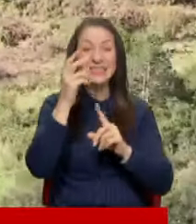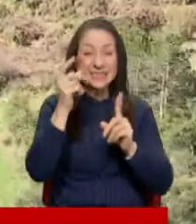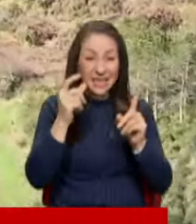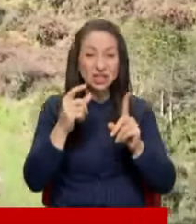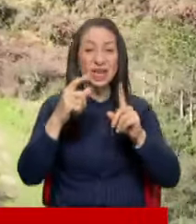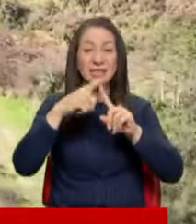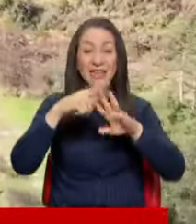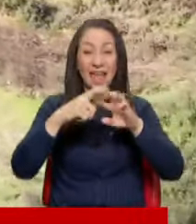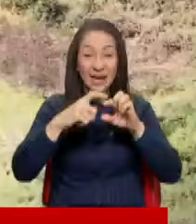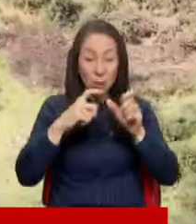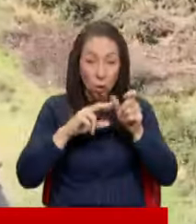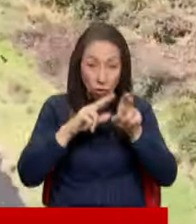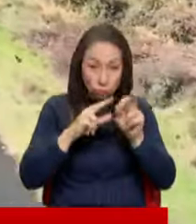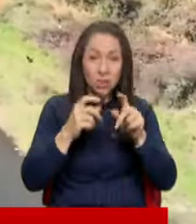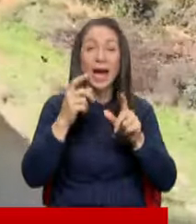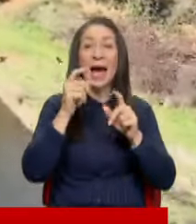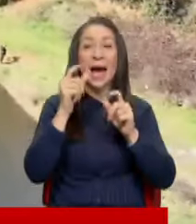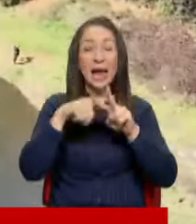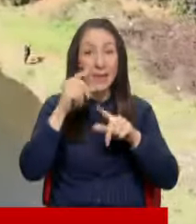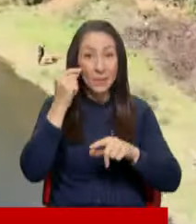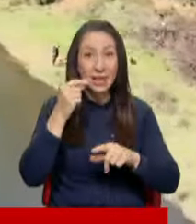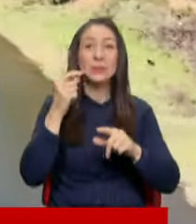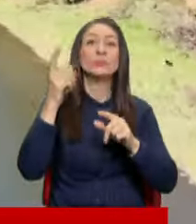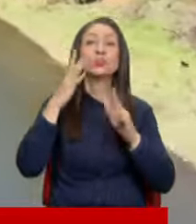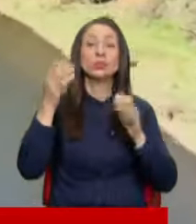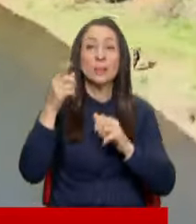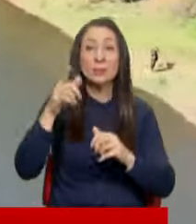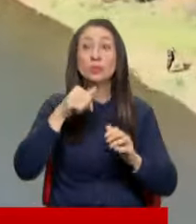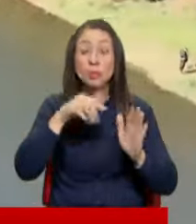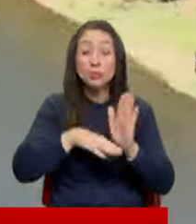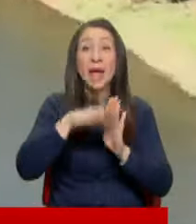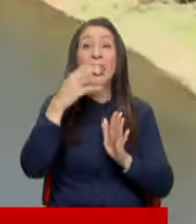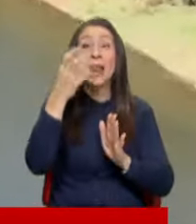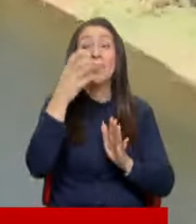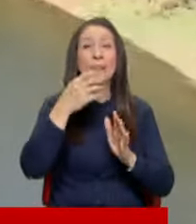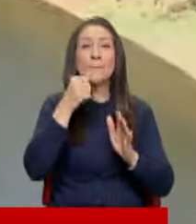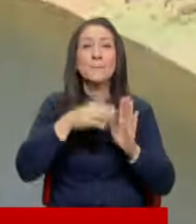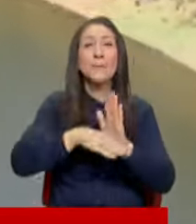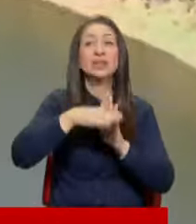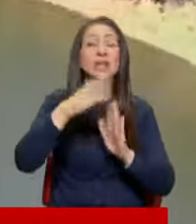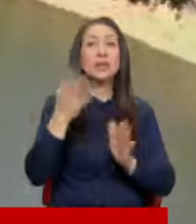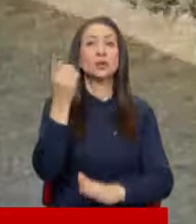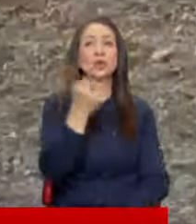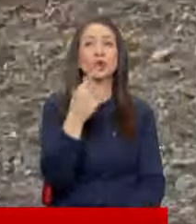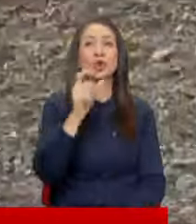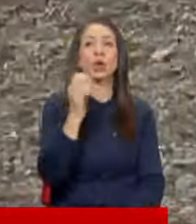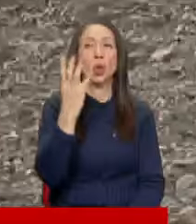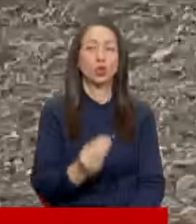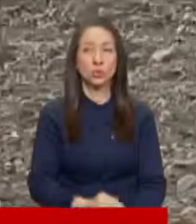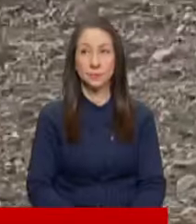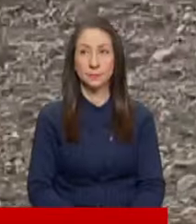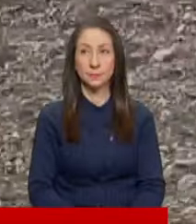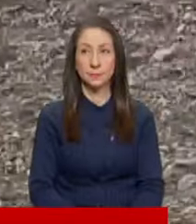Terkos Ali Bey ve Büyükçekmece'de % 70'in üzerine çıkan doluluk oranı Elmalı barajında neredeyse % 190'a